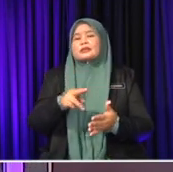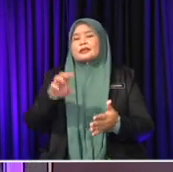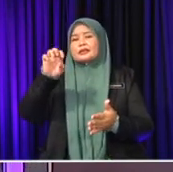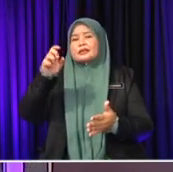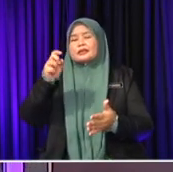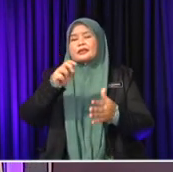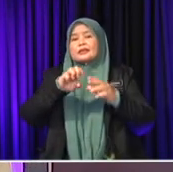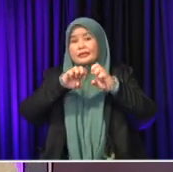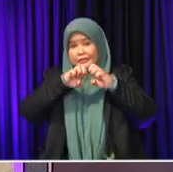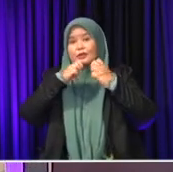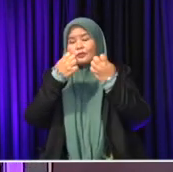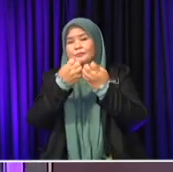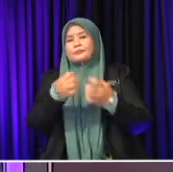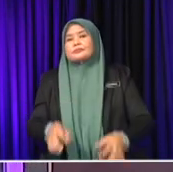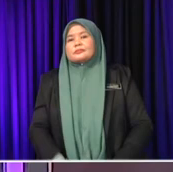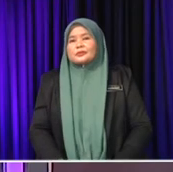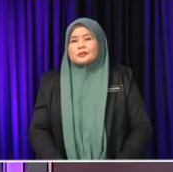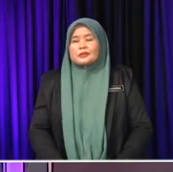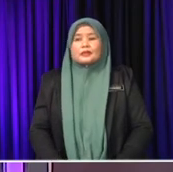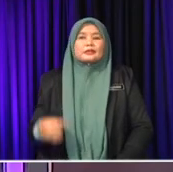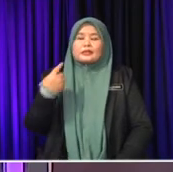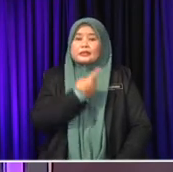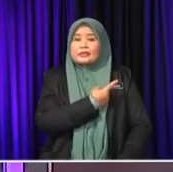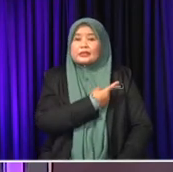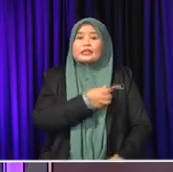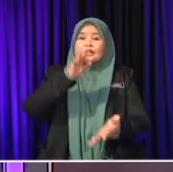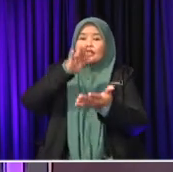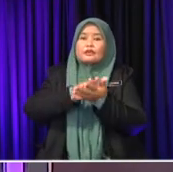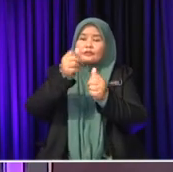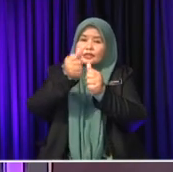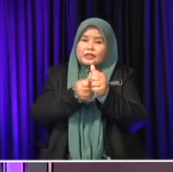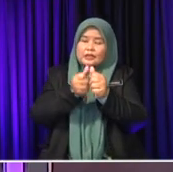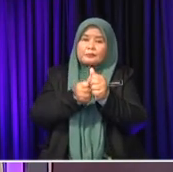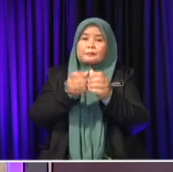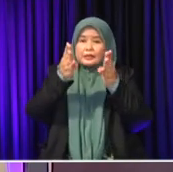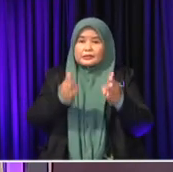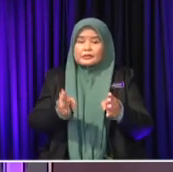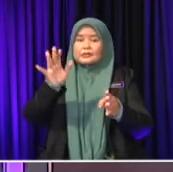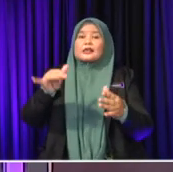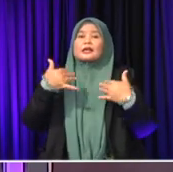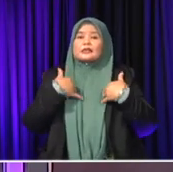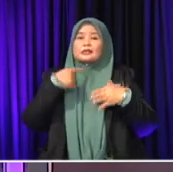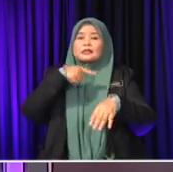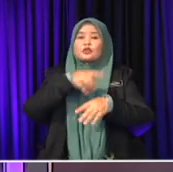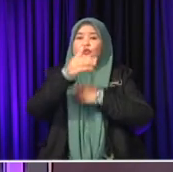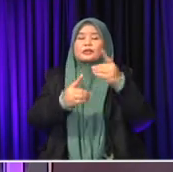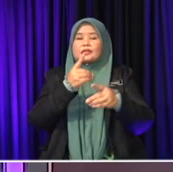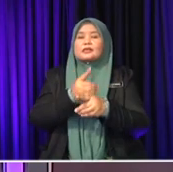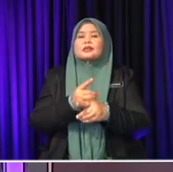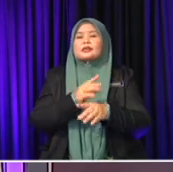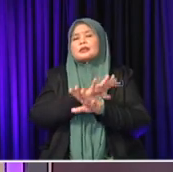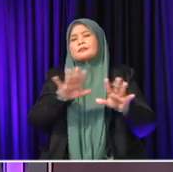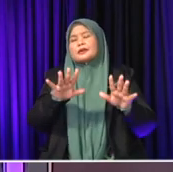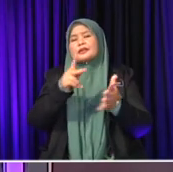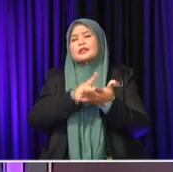bangsa ini Apabila kita kenal Maksudnya kita setiap bangsa yang wujud di dunia ini ya tanpa